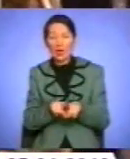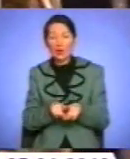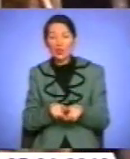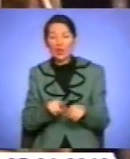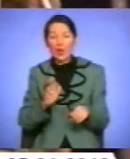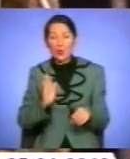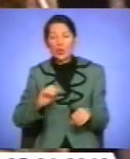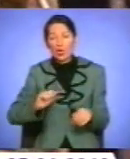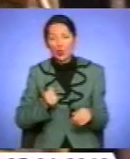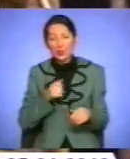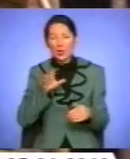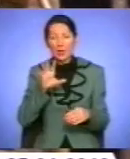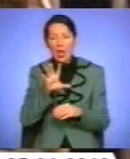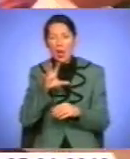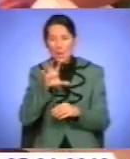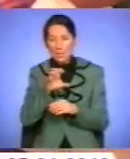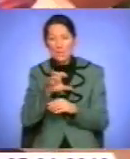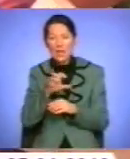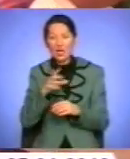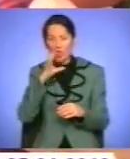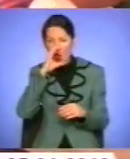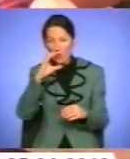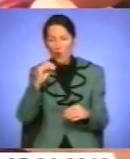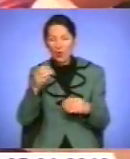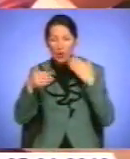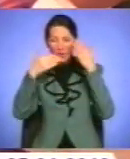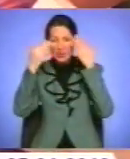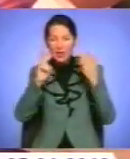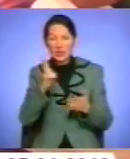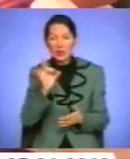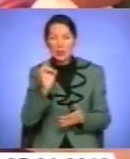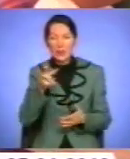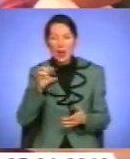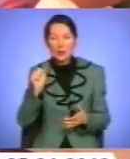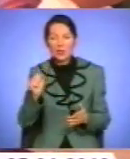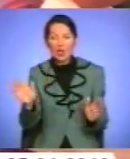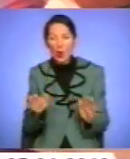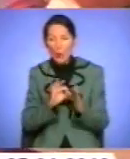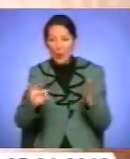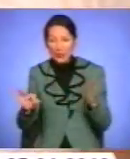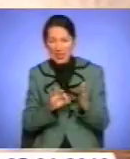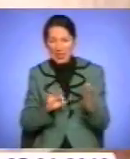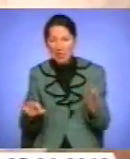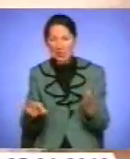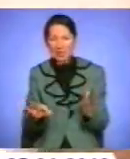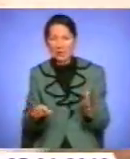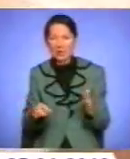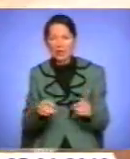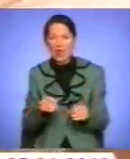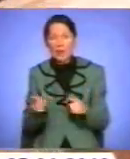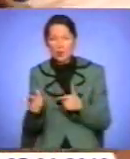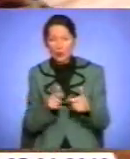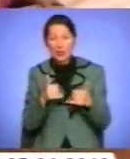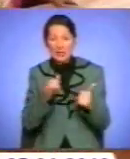кумедні Вінні-Пух та П'ятачок і веселі бремінські музиканти. Казкові герої підготували для школярів безліч цікавих конкурсів та